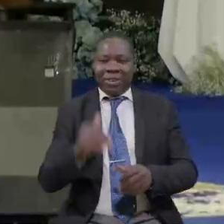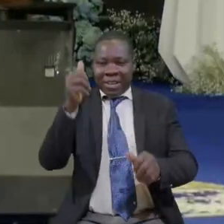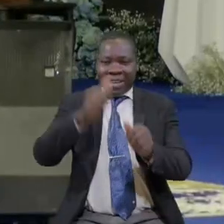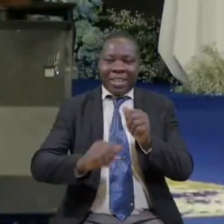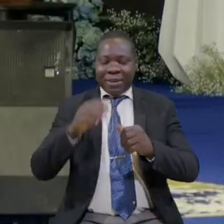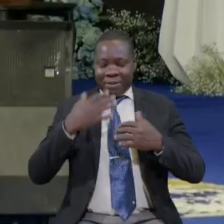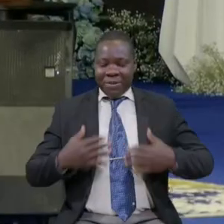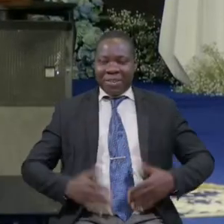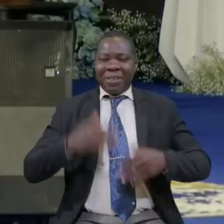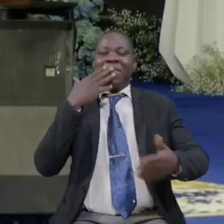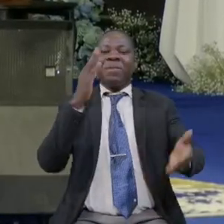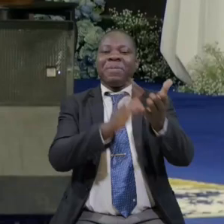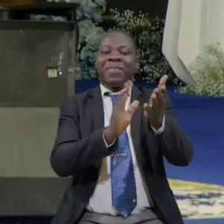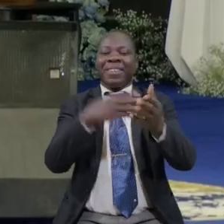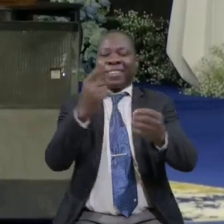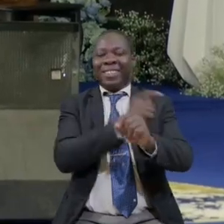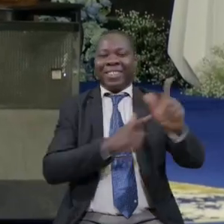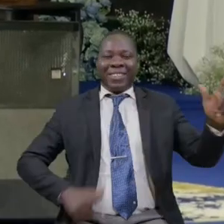Ça, c'est bon.